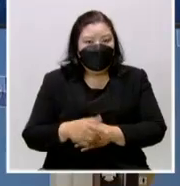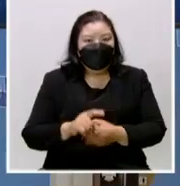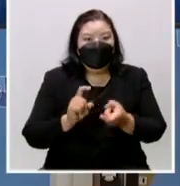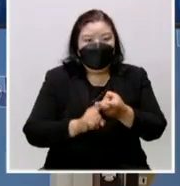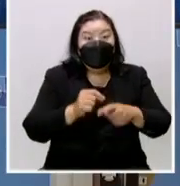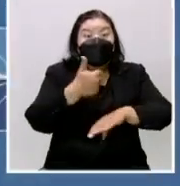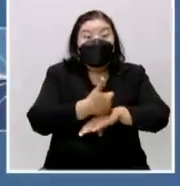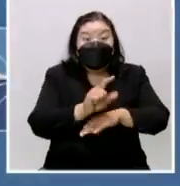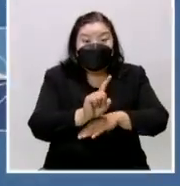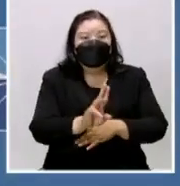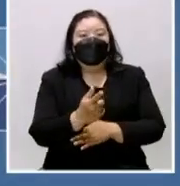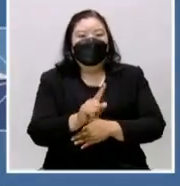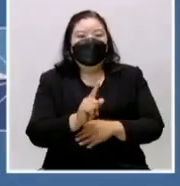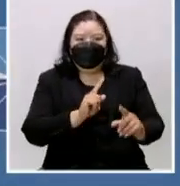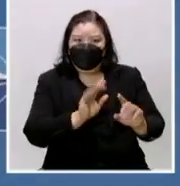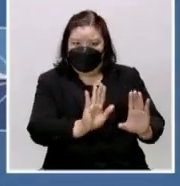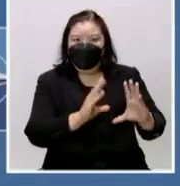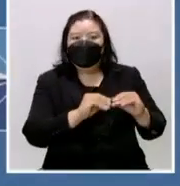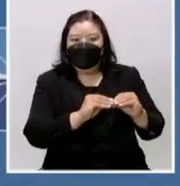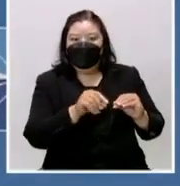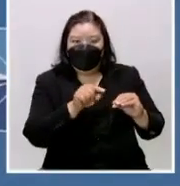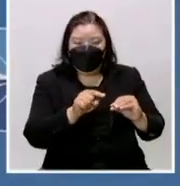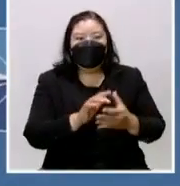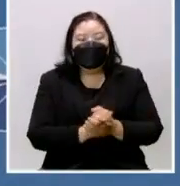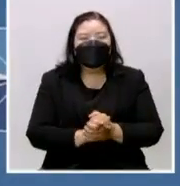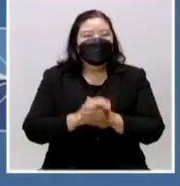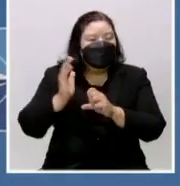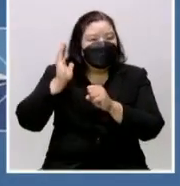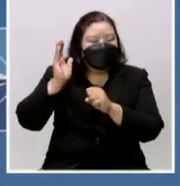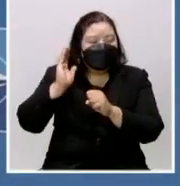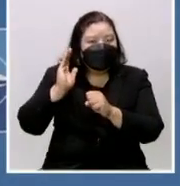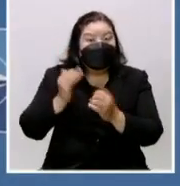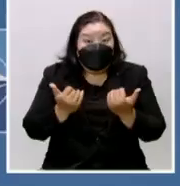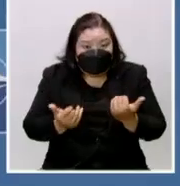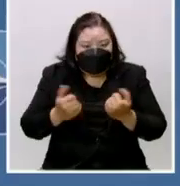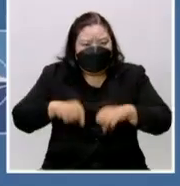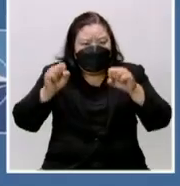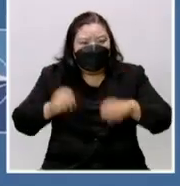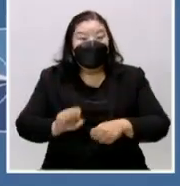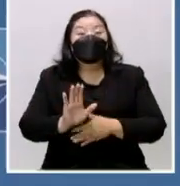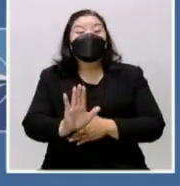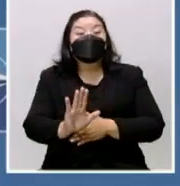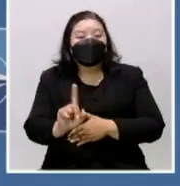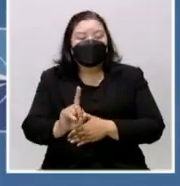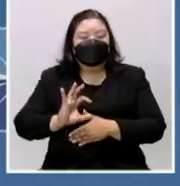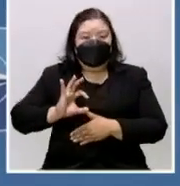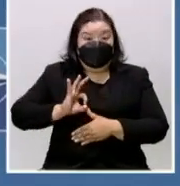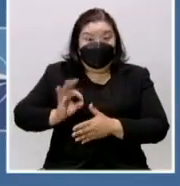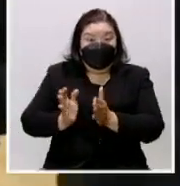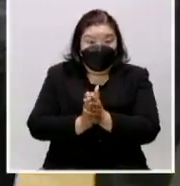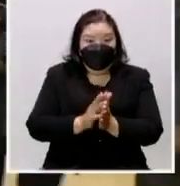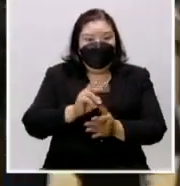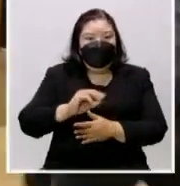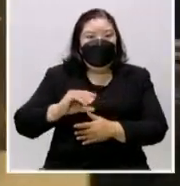สกีของยูเครนด้วยนะคะและมีการแถลงข่าวร่วมกันเพื่อยืนยันว่าการตัดสินใจใดๆเกี่ยวกับการเป็นสมาชิกนาโต้เ